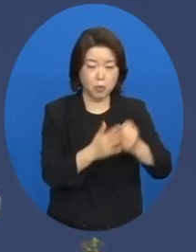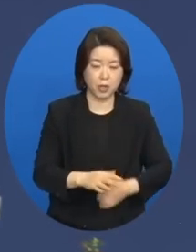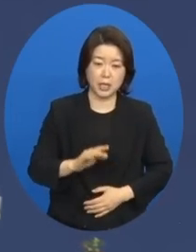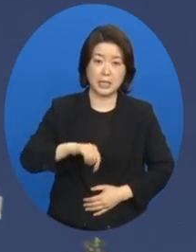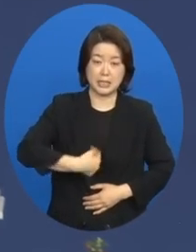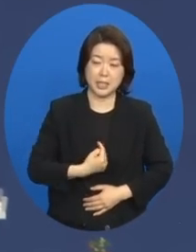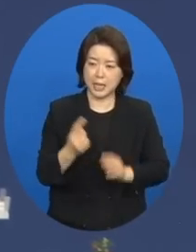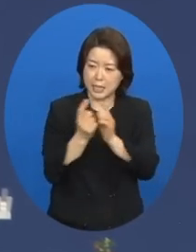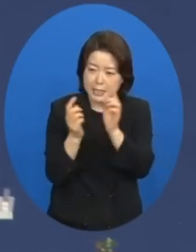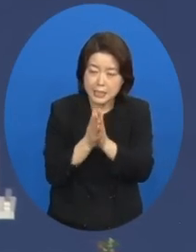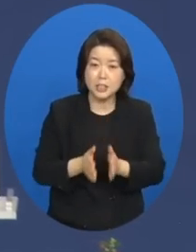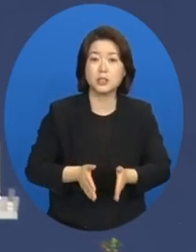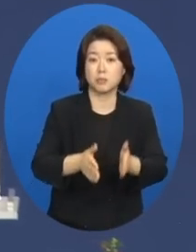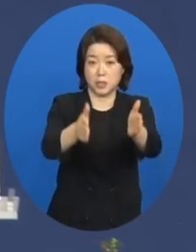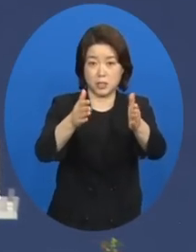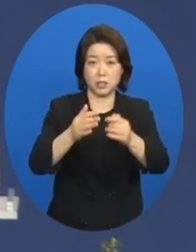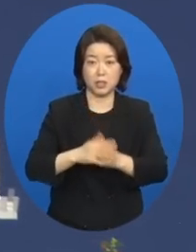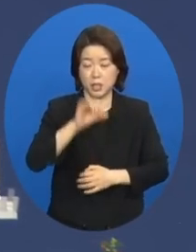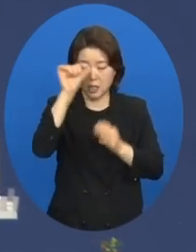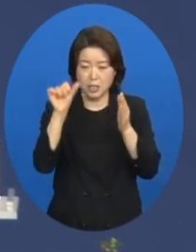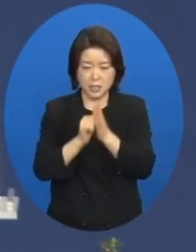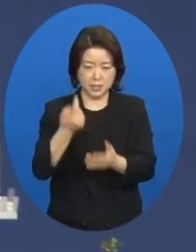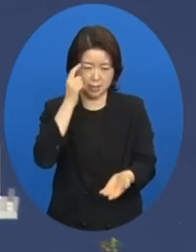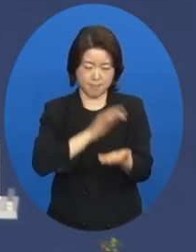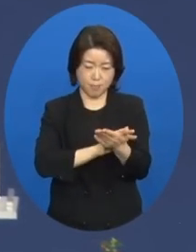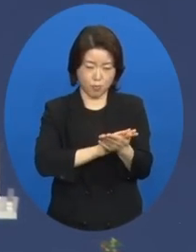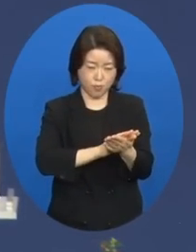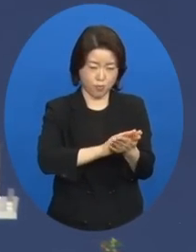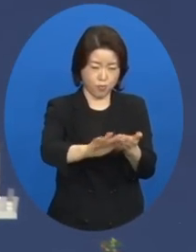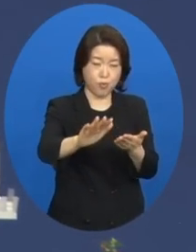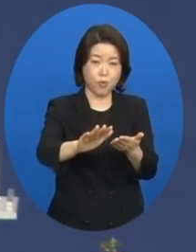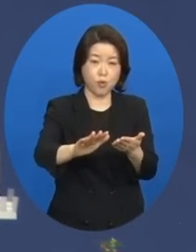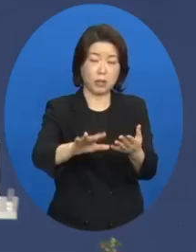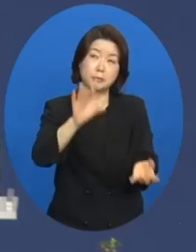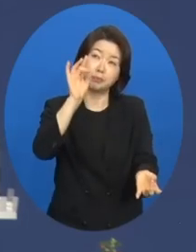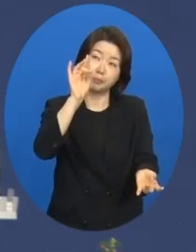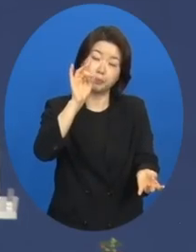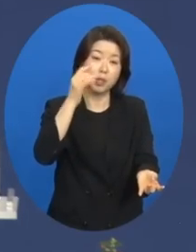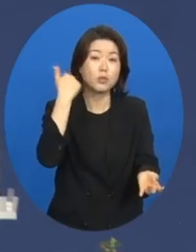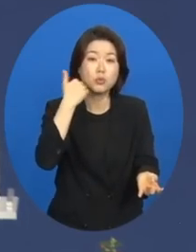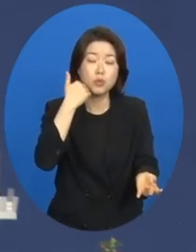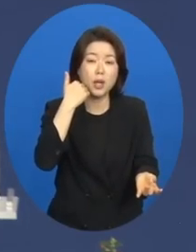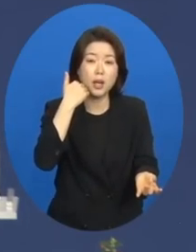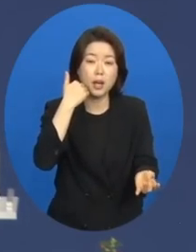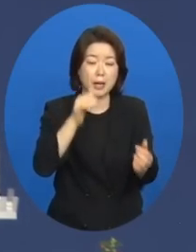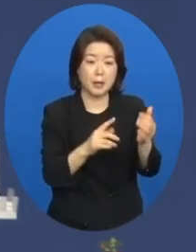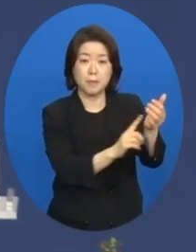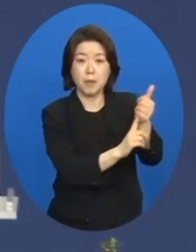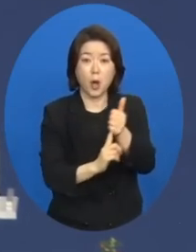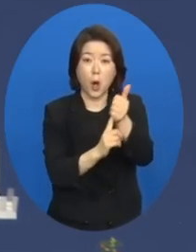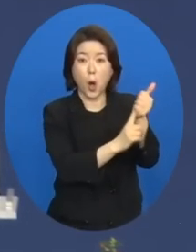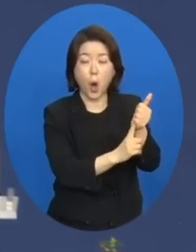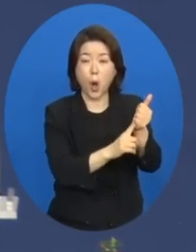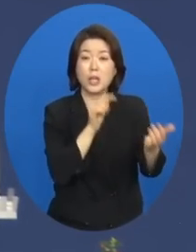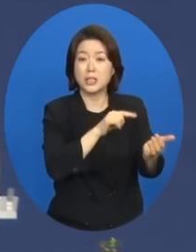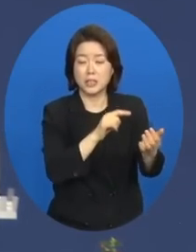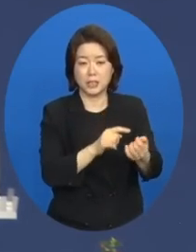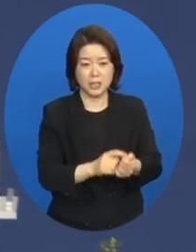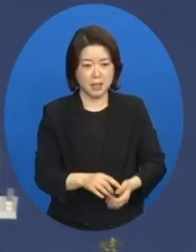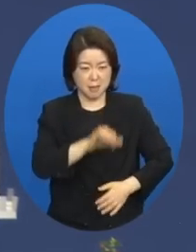되시고 인생 평생에 길을 닦다가 죽은 사람이 석가모니 아닙니까? 인생 길을 닦다가 죽은 사람이